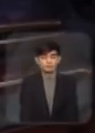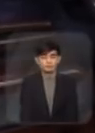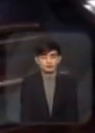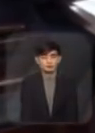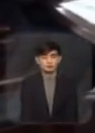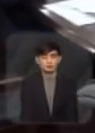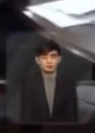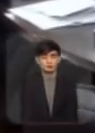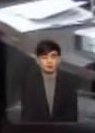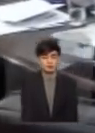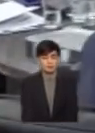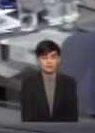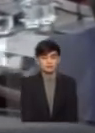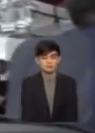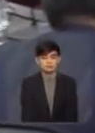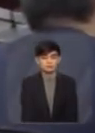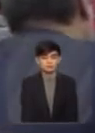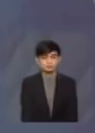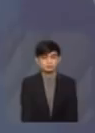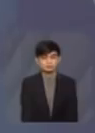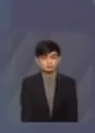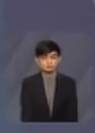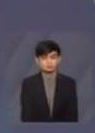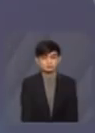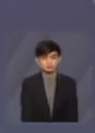Тастанұлы, Информбюро, Түркістан облысы.